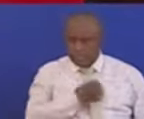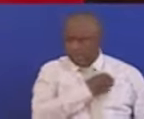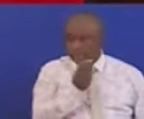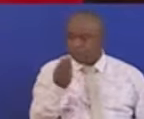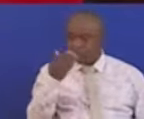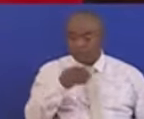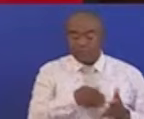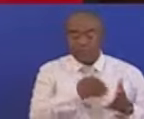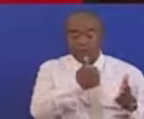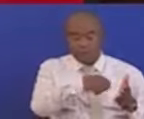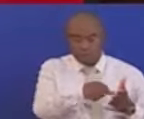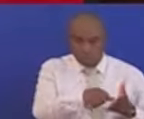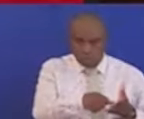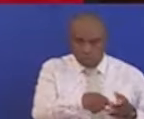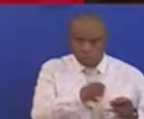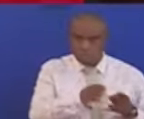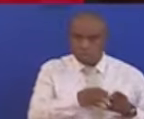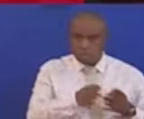ardhelia